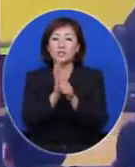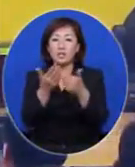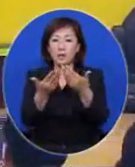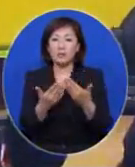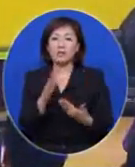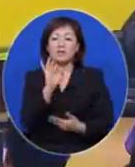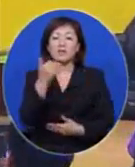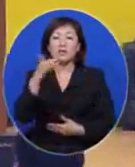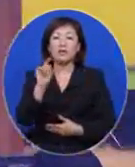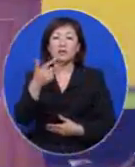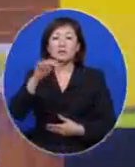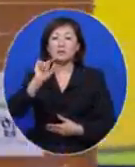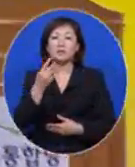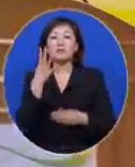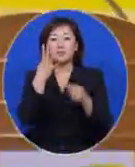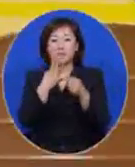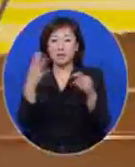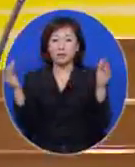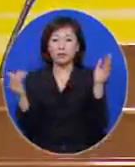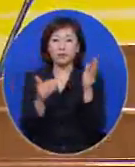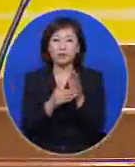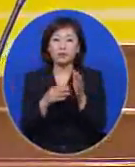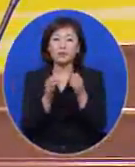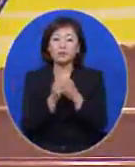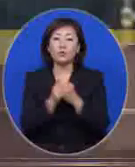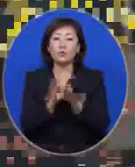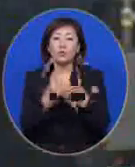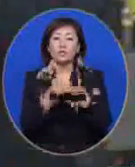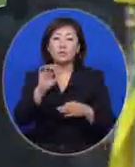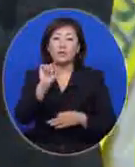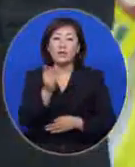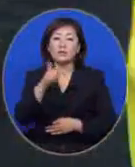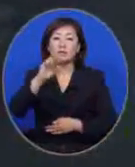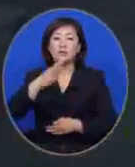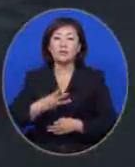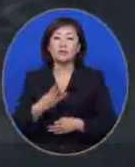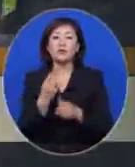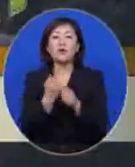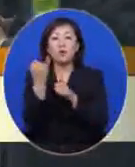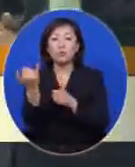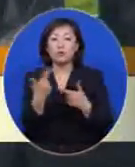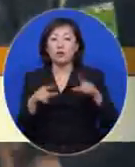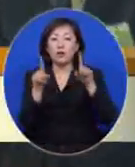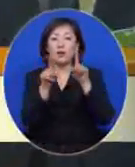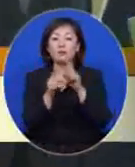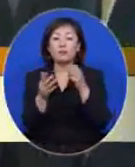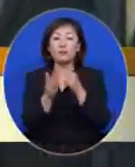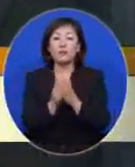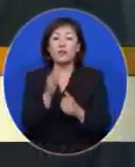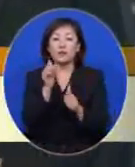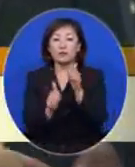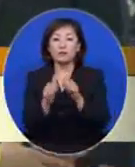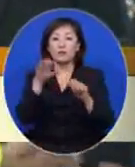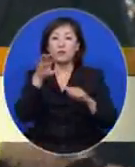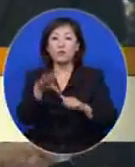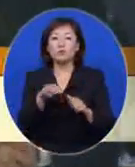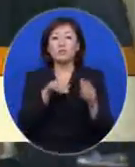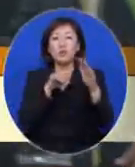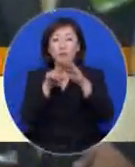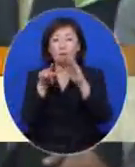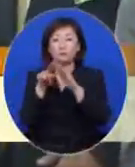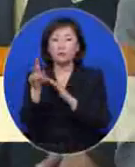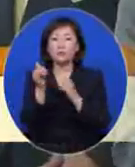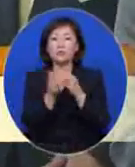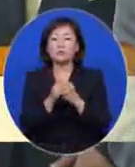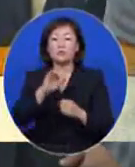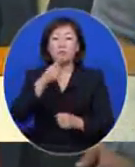후보는 4위에 그쳤습니다. 김한길 후보 부인 최명길 씨와 함께 경선장을 누비며 103표를